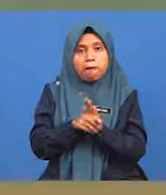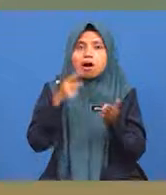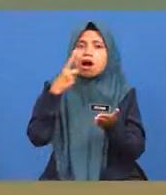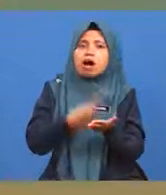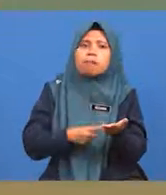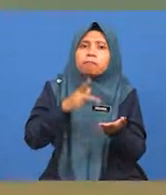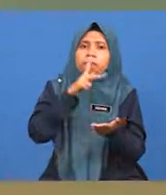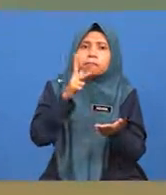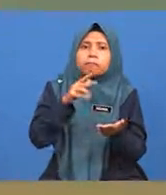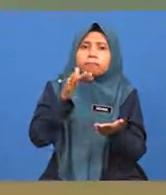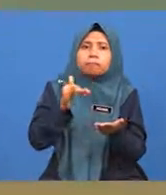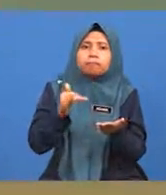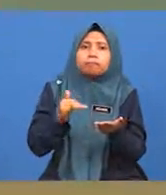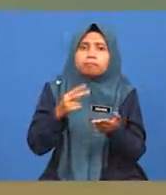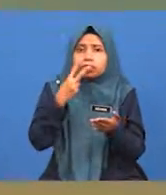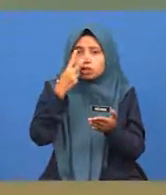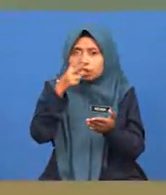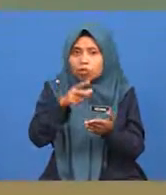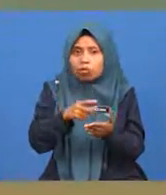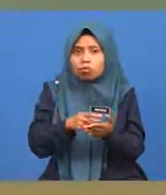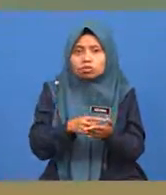Apakah yang dapat kamu lihat?